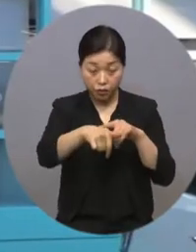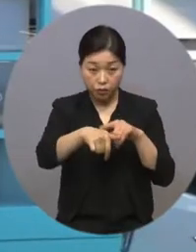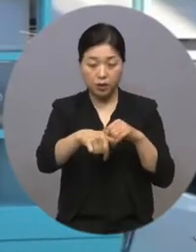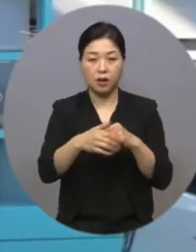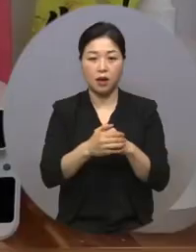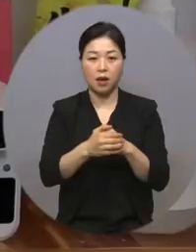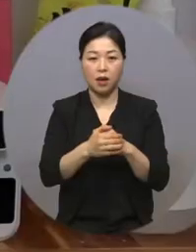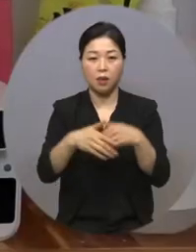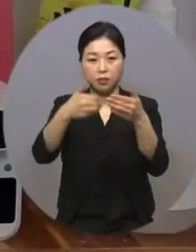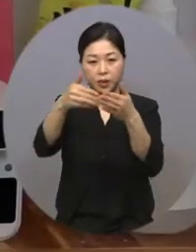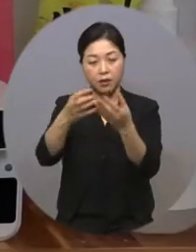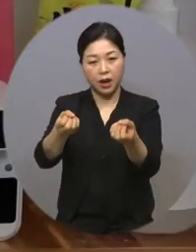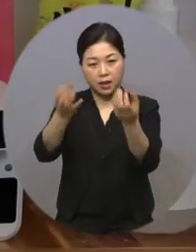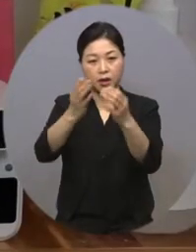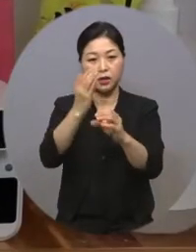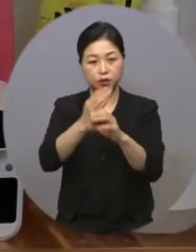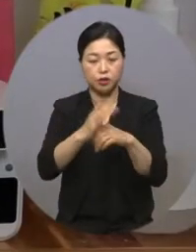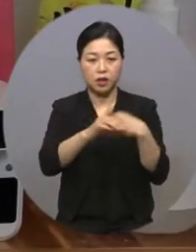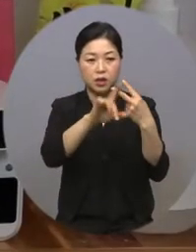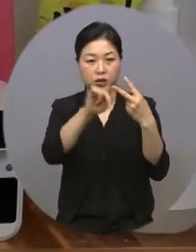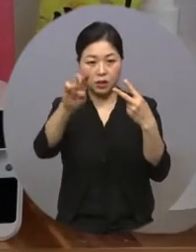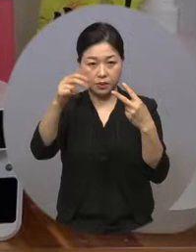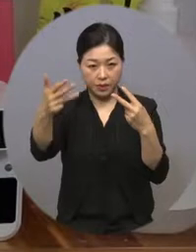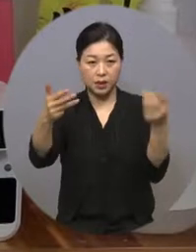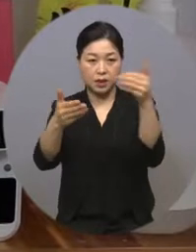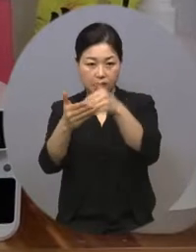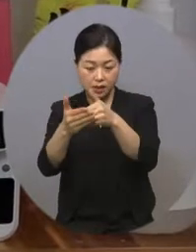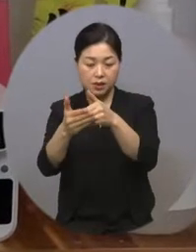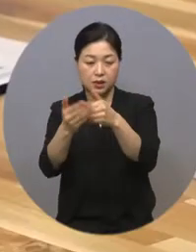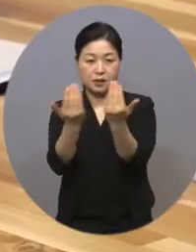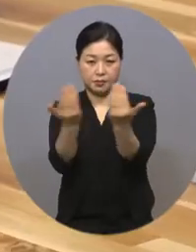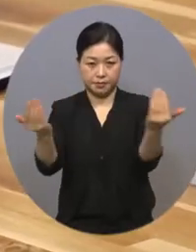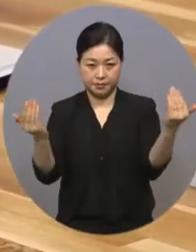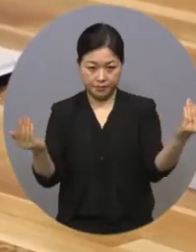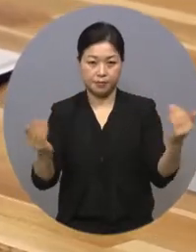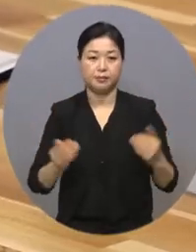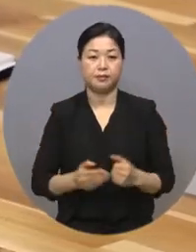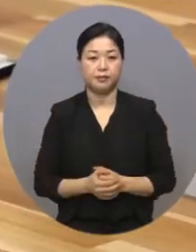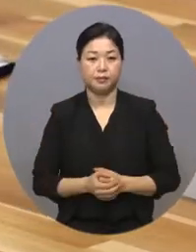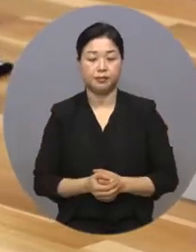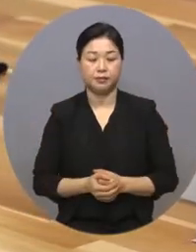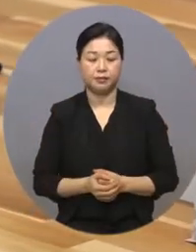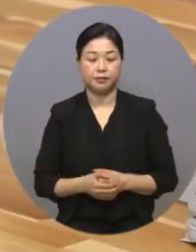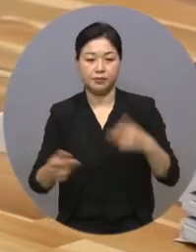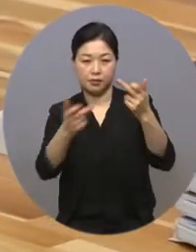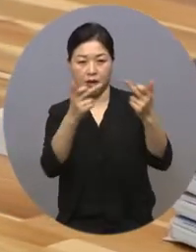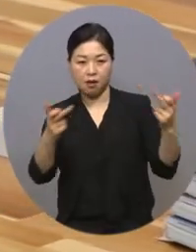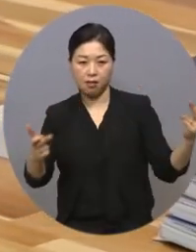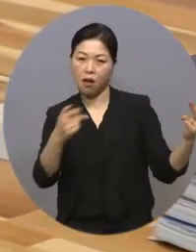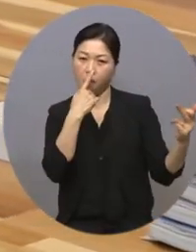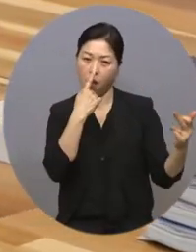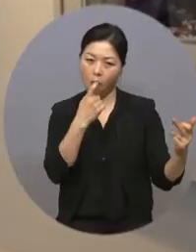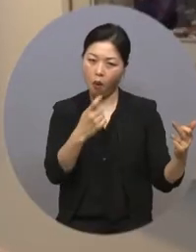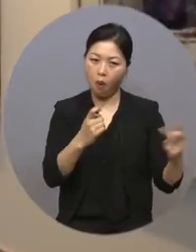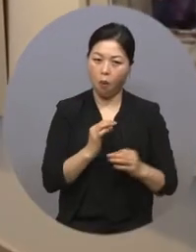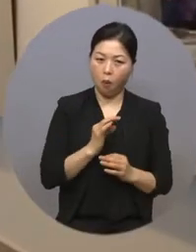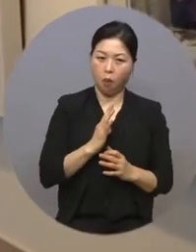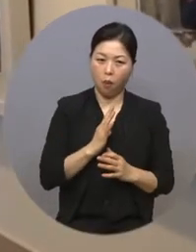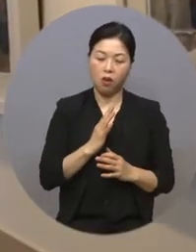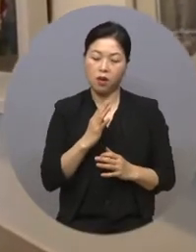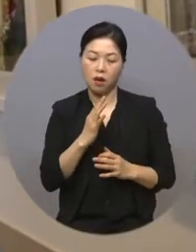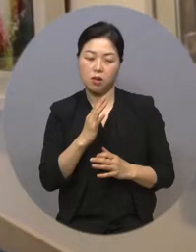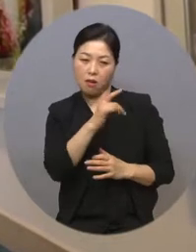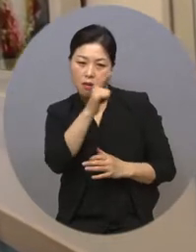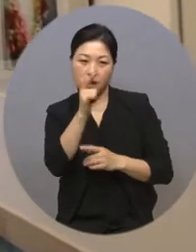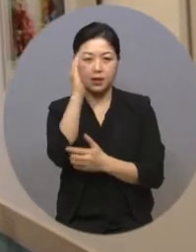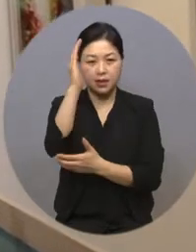있습니다. 오는 2월 28일까지 열리는 이번 전시회는 자연의 신비로움과 다양한 삶의 이야기를